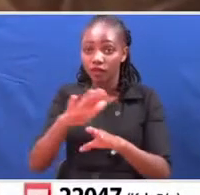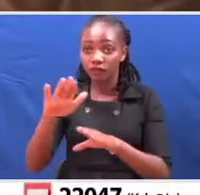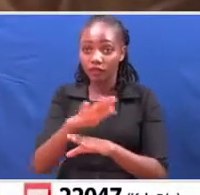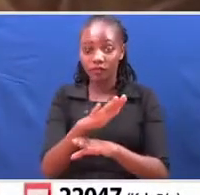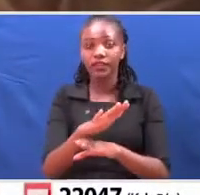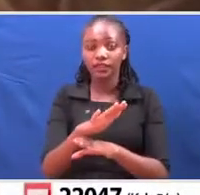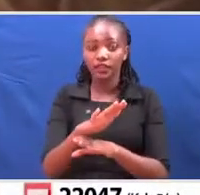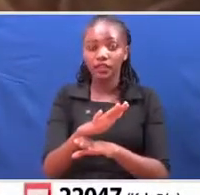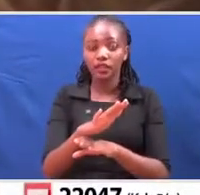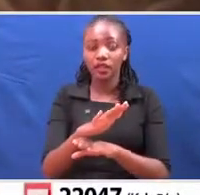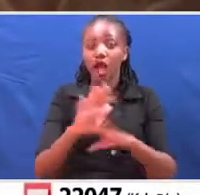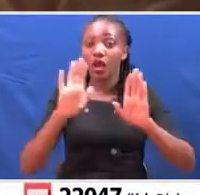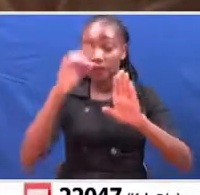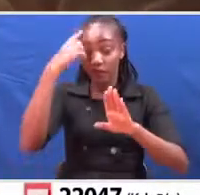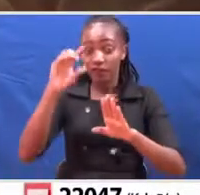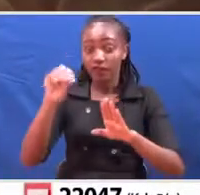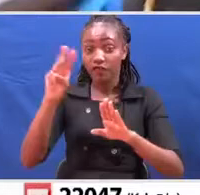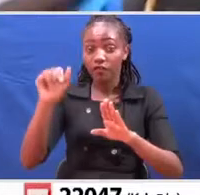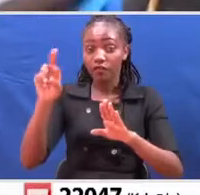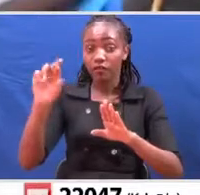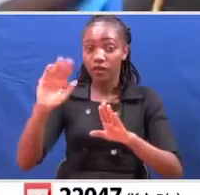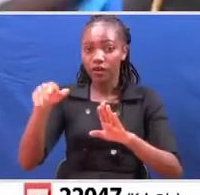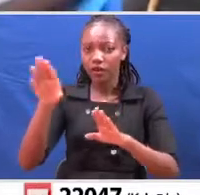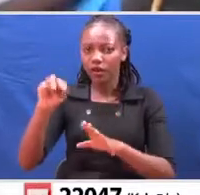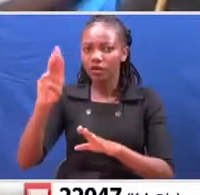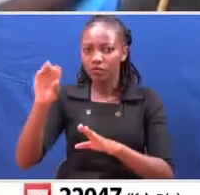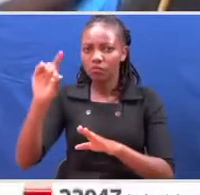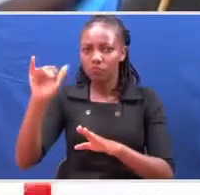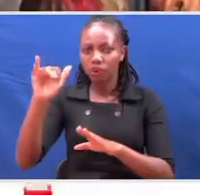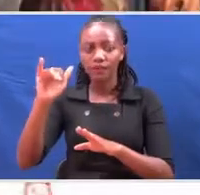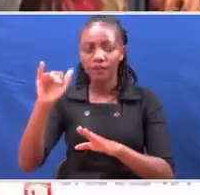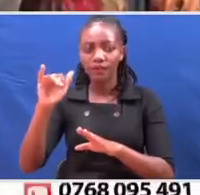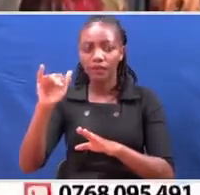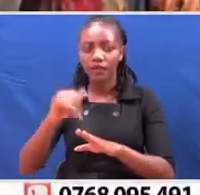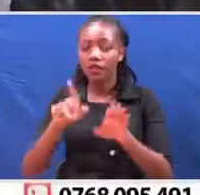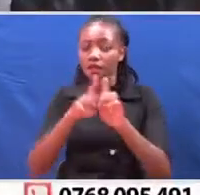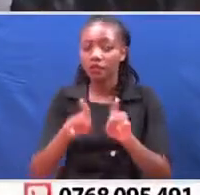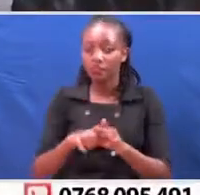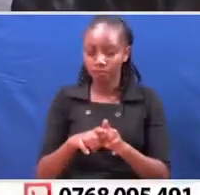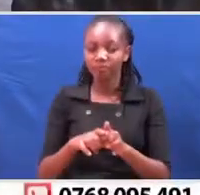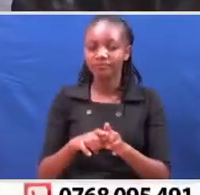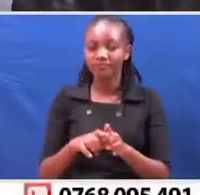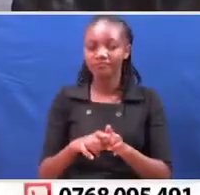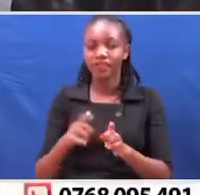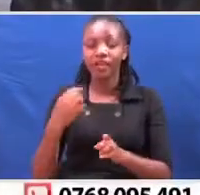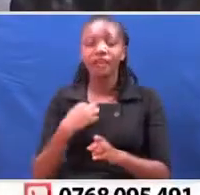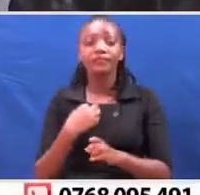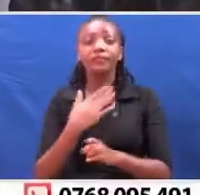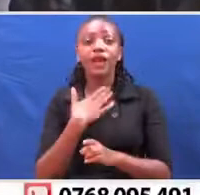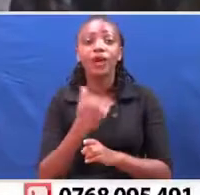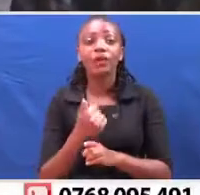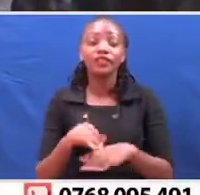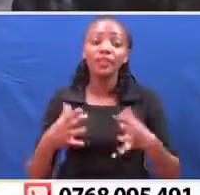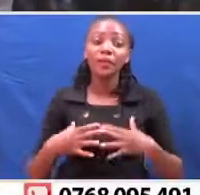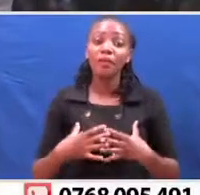Mboko campaigned for Omar Boga in some parts of Msambweni, including Ganja and Mwembe. Nataka niwaambie wakazi wa